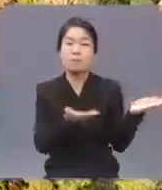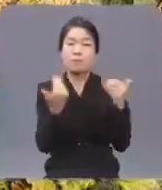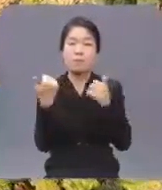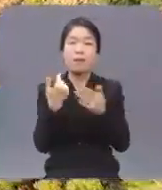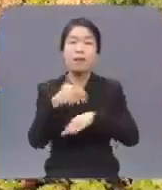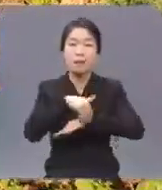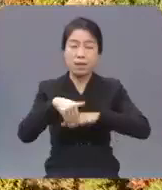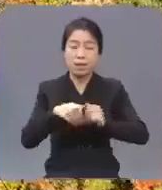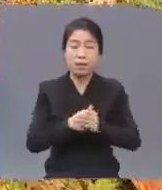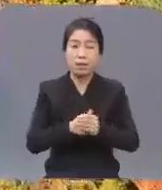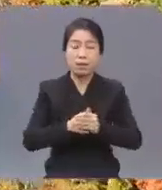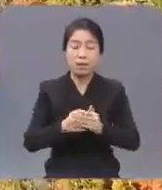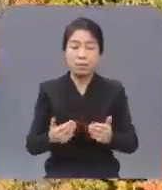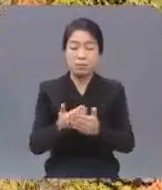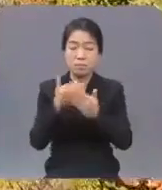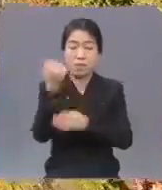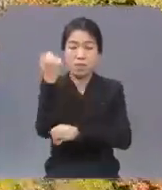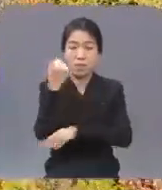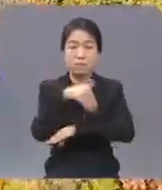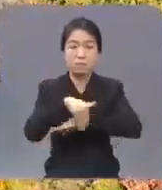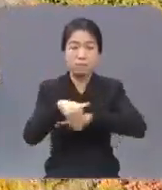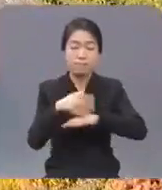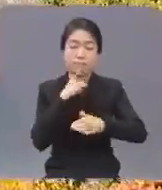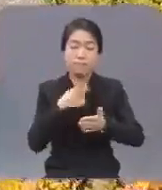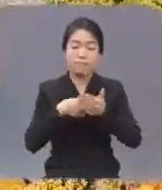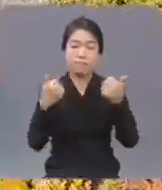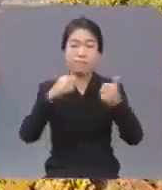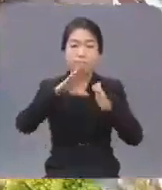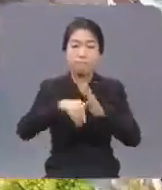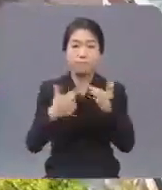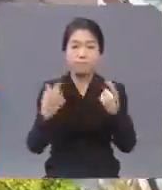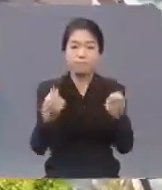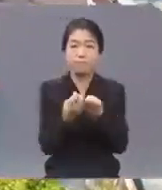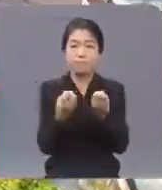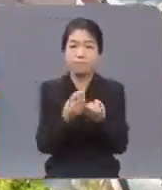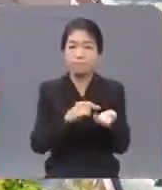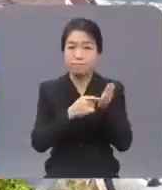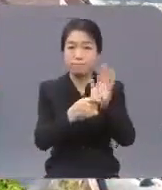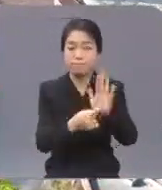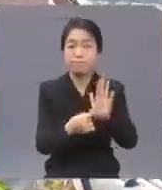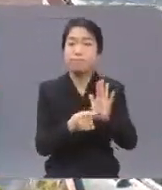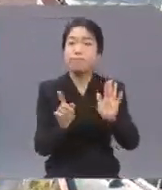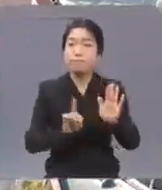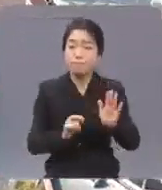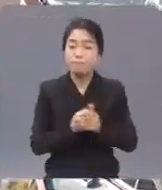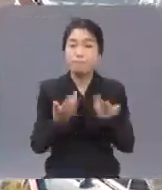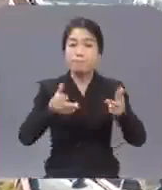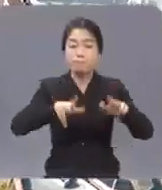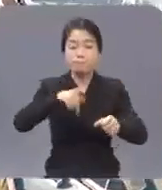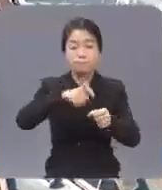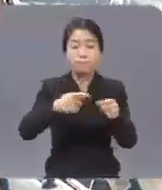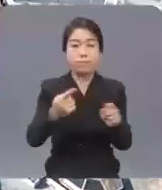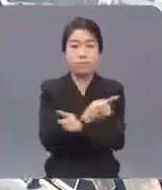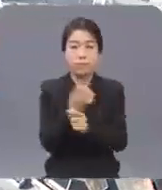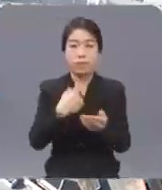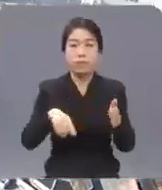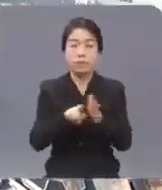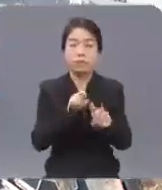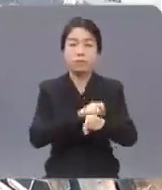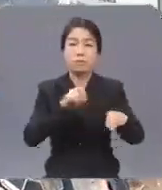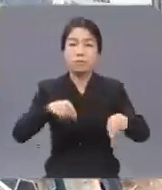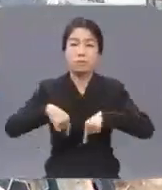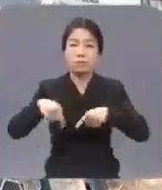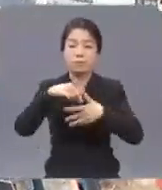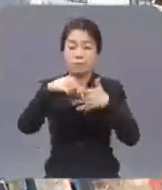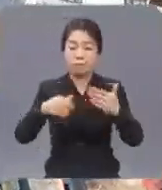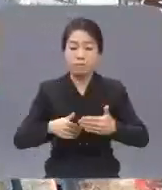광주시는 우치공원 활성화 기본용역 최종 보고회에서 이 같은 방안을 제시하고 공원 용도 변경을 위한 행정